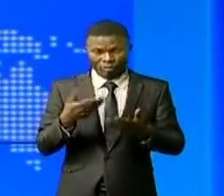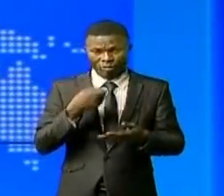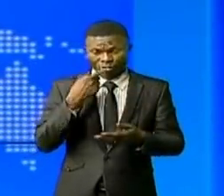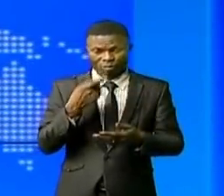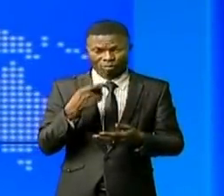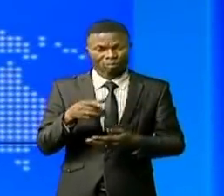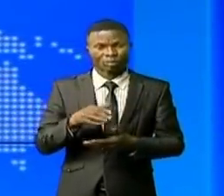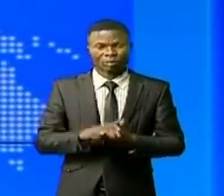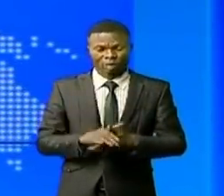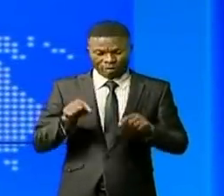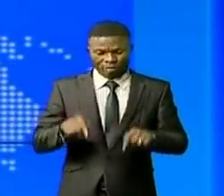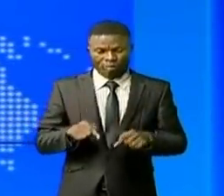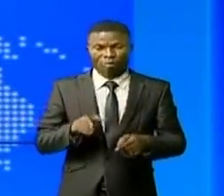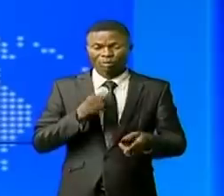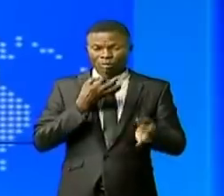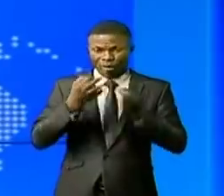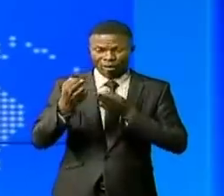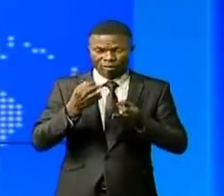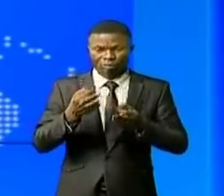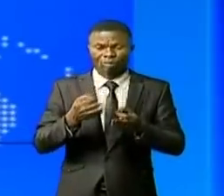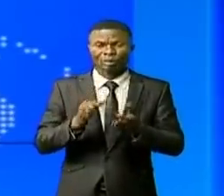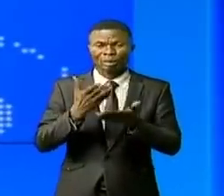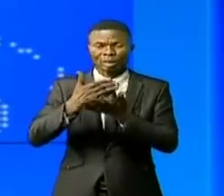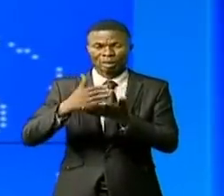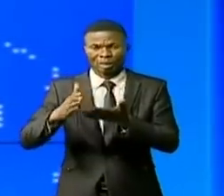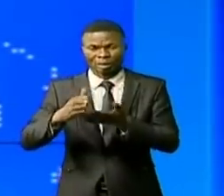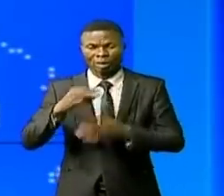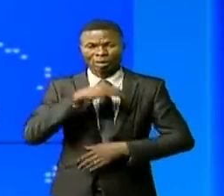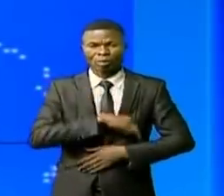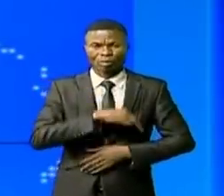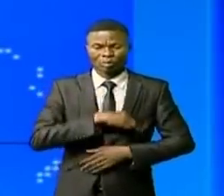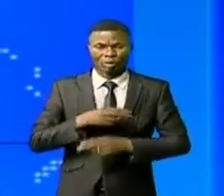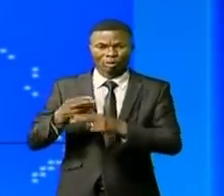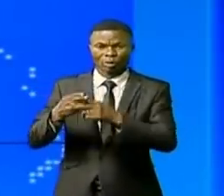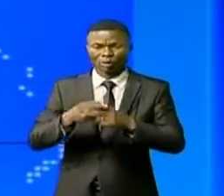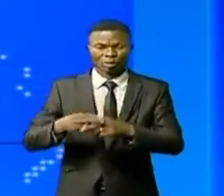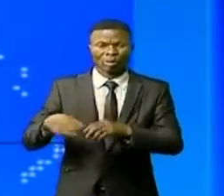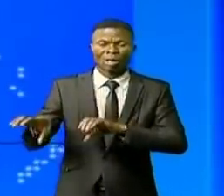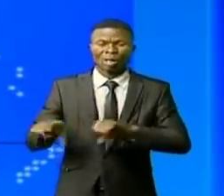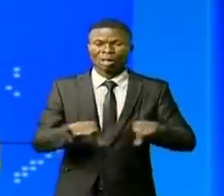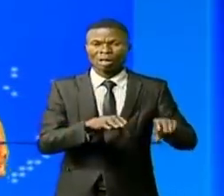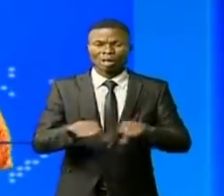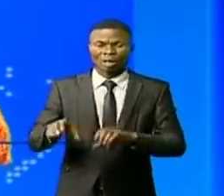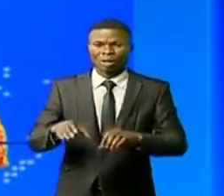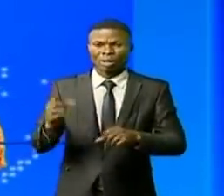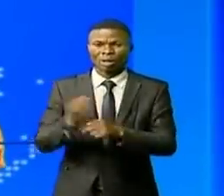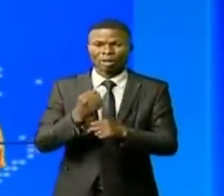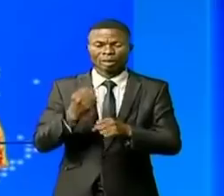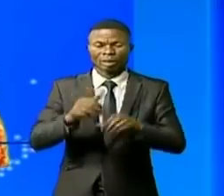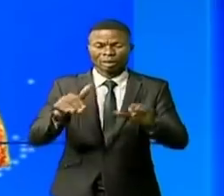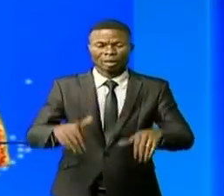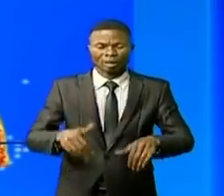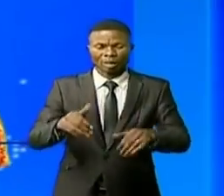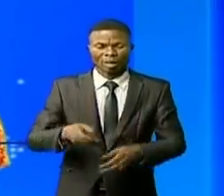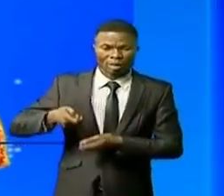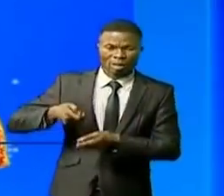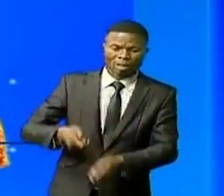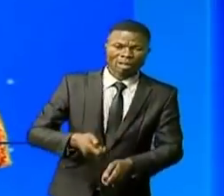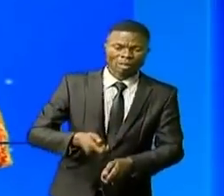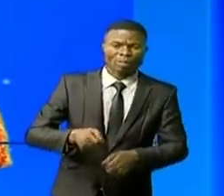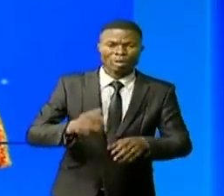besogne. Revenons sur cet élément de la mission de supervision des activités de l'opérateur agricole et plantation